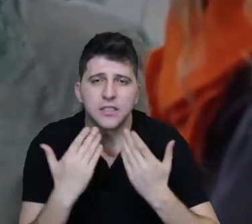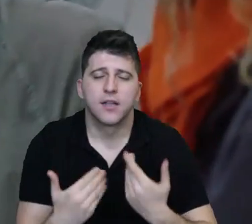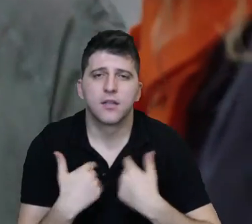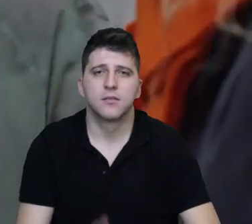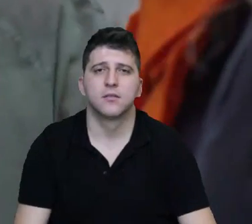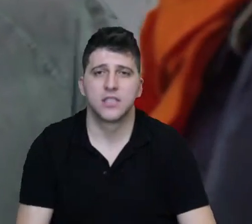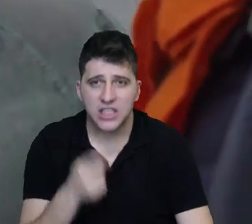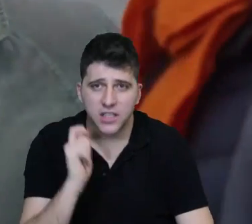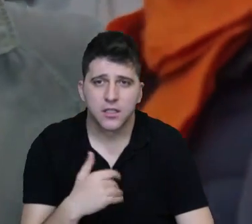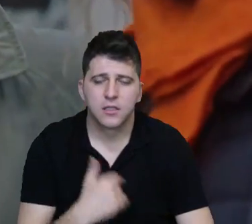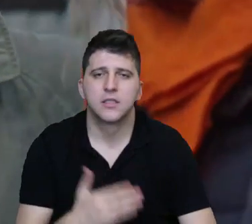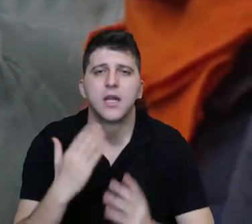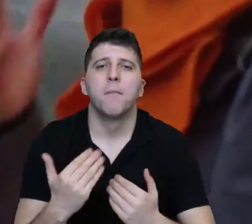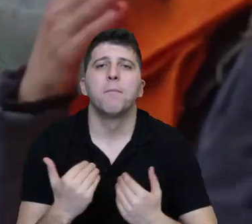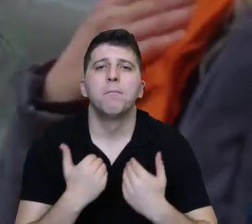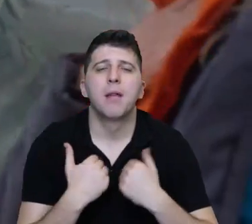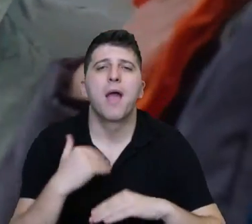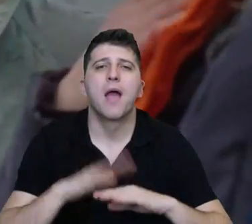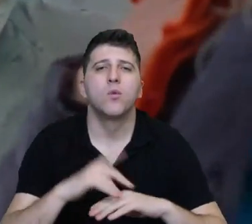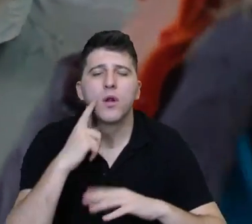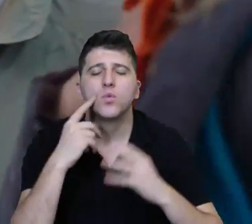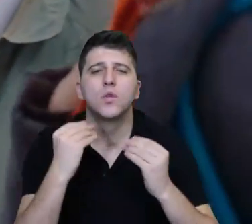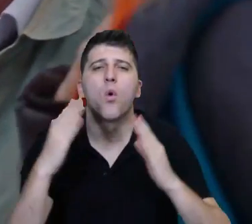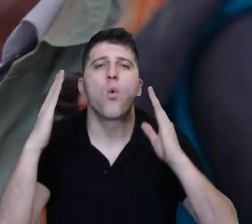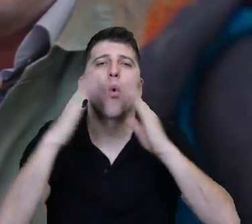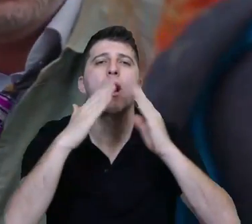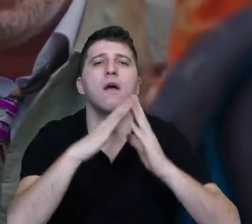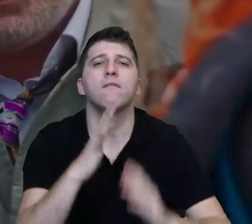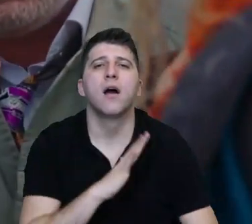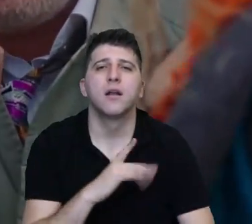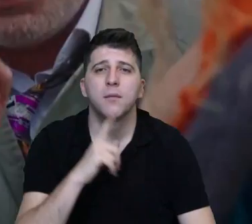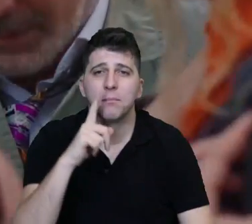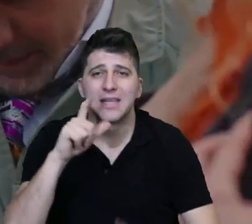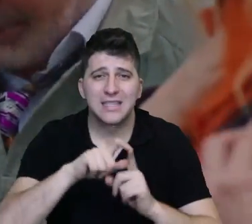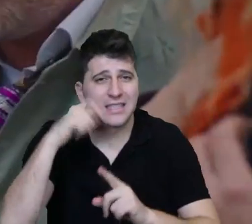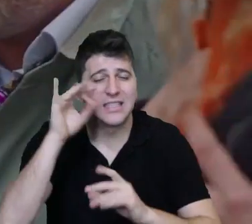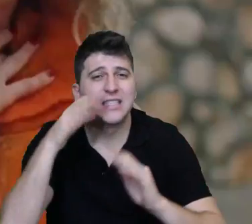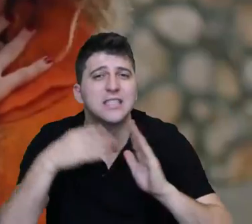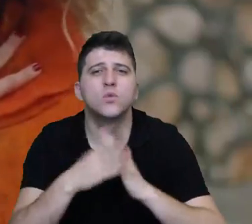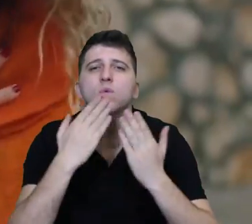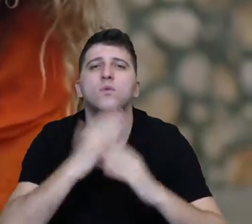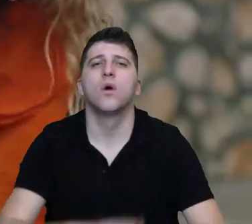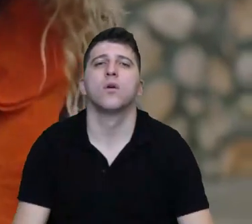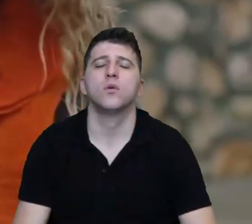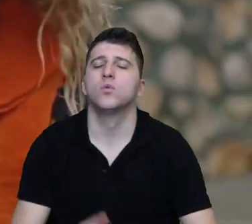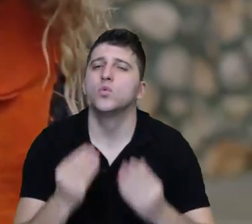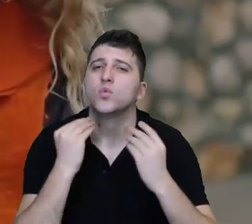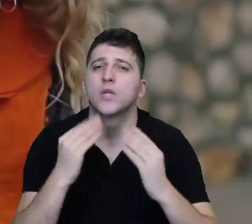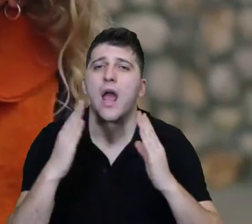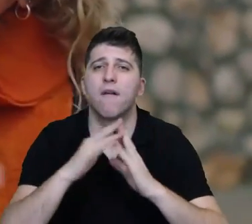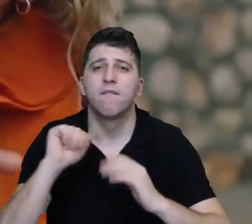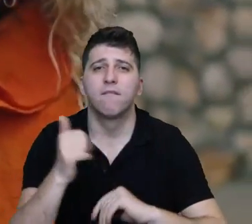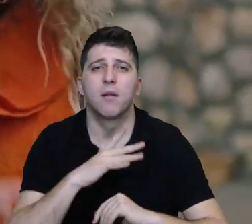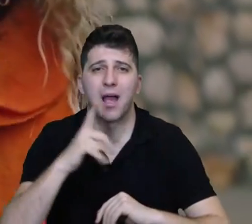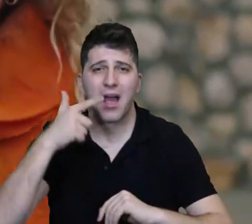zaten. Gerçekten. Ya bakın, benim elimde öyle konaklar var ki bir tane dizi dahi girmedi. Vallahi diyorum bak. Öyle evler var ki bir